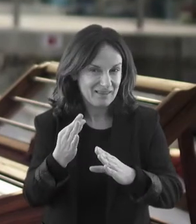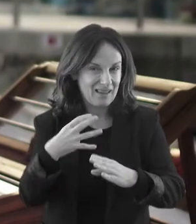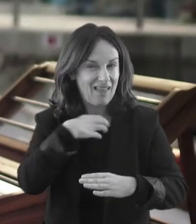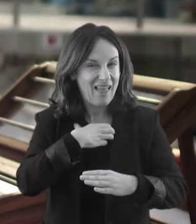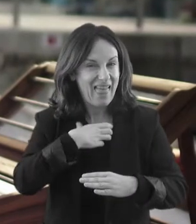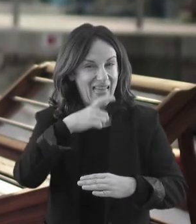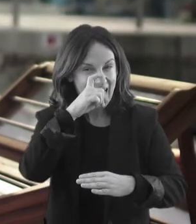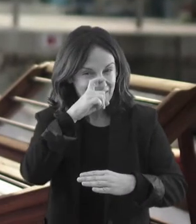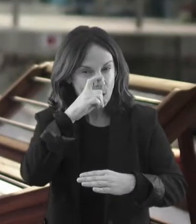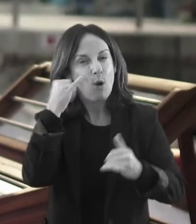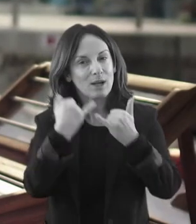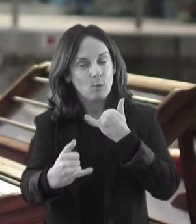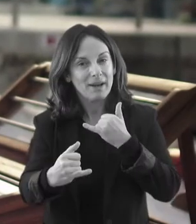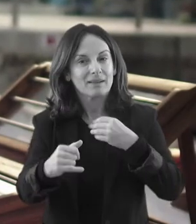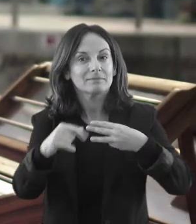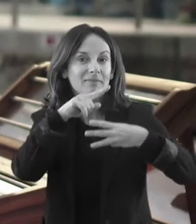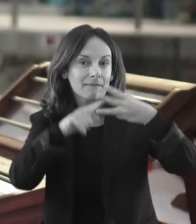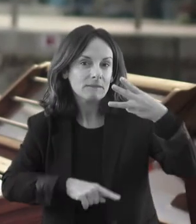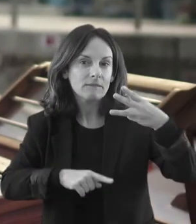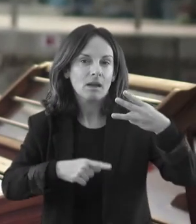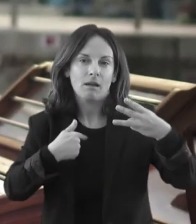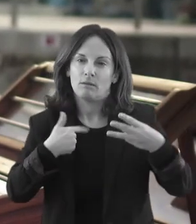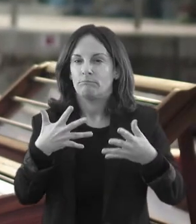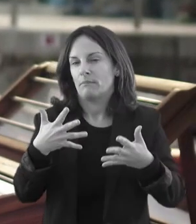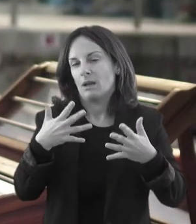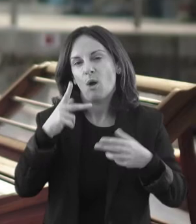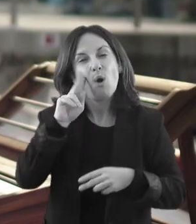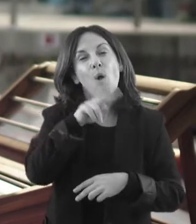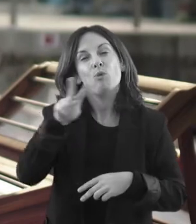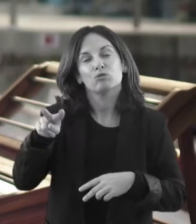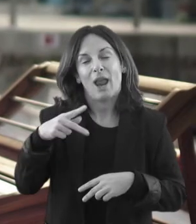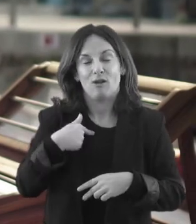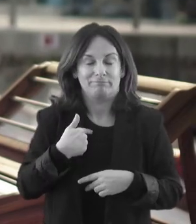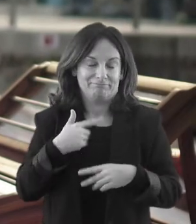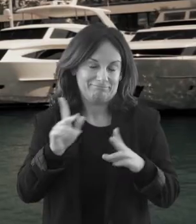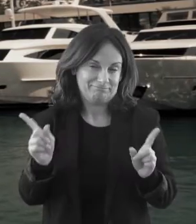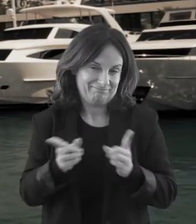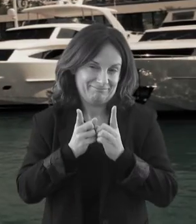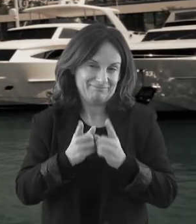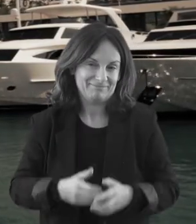això seria el museu que m'agradaria en tres pinzellades.